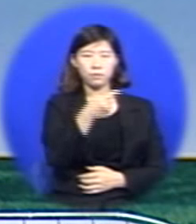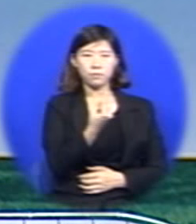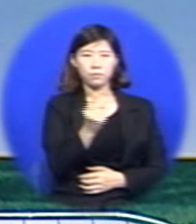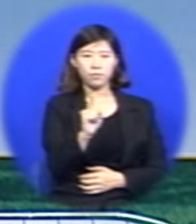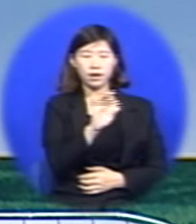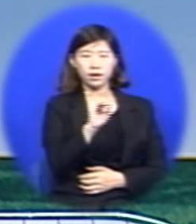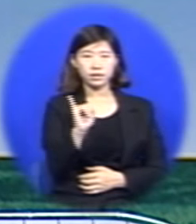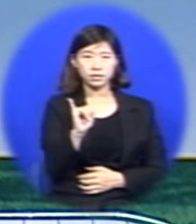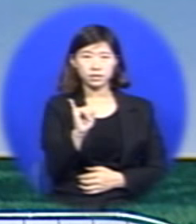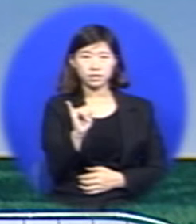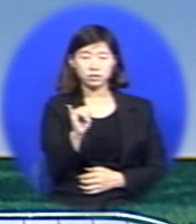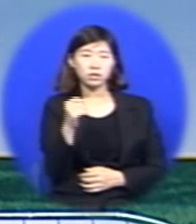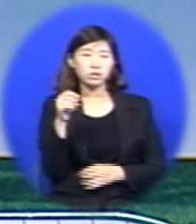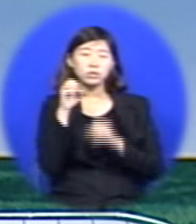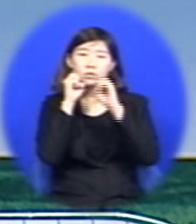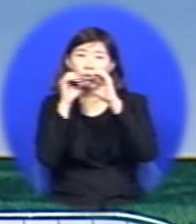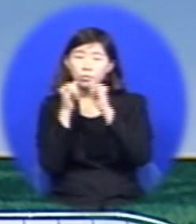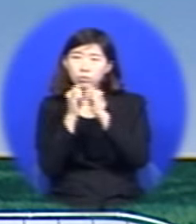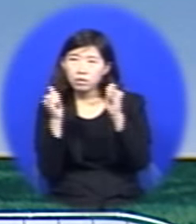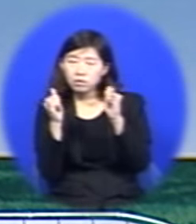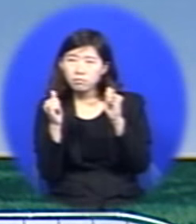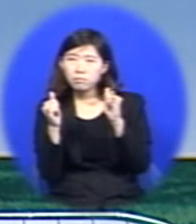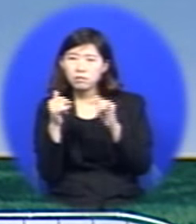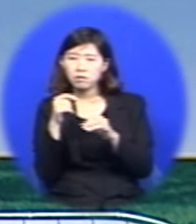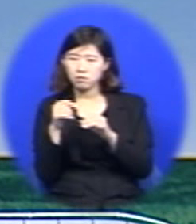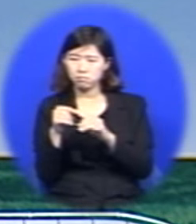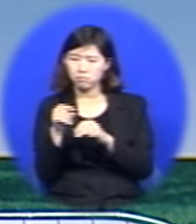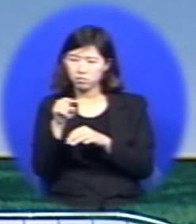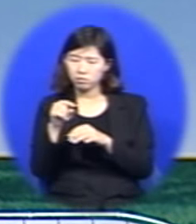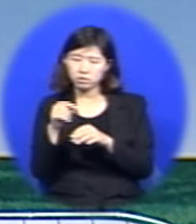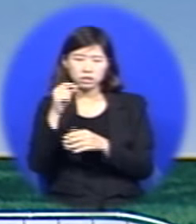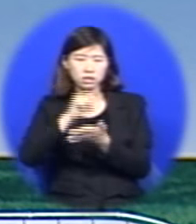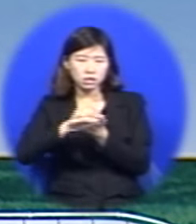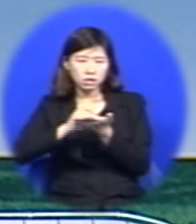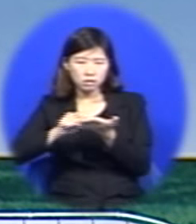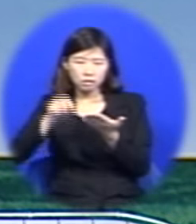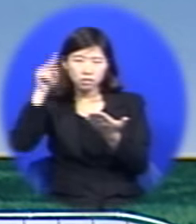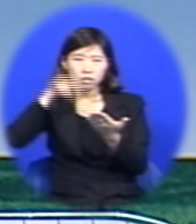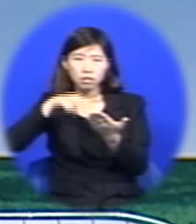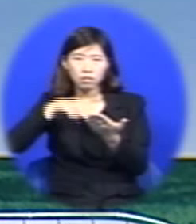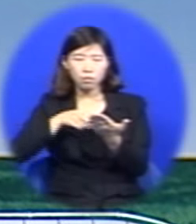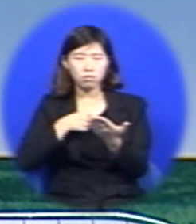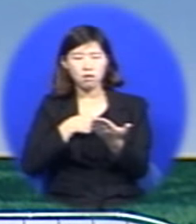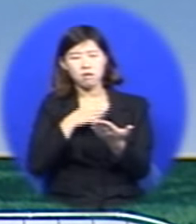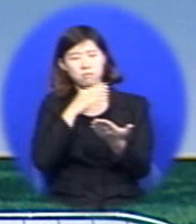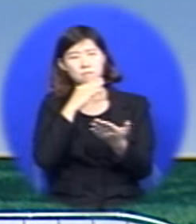읽고 갑자기 마음이 너무 아파졌어요.